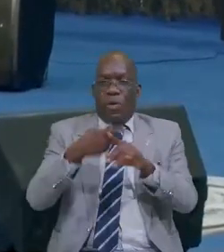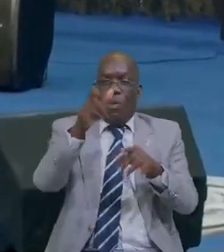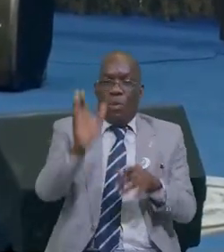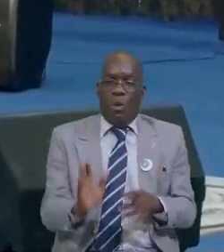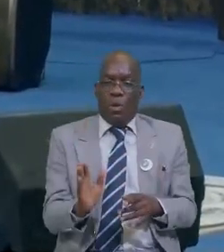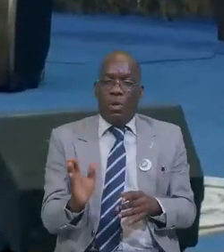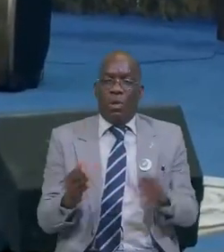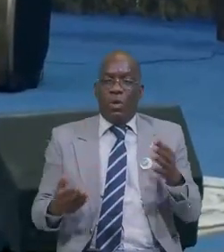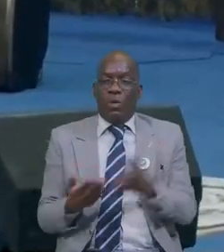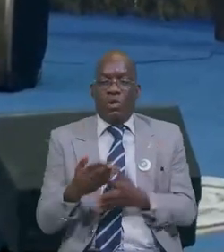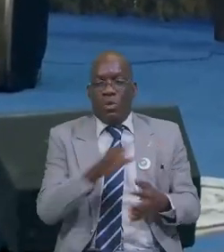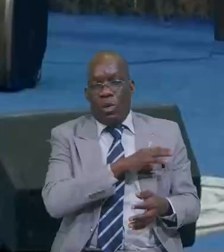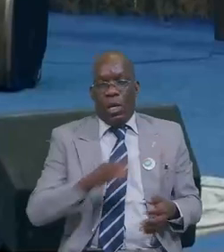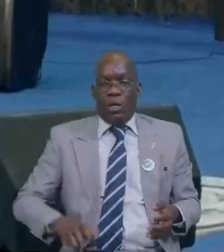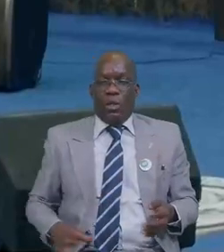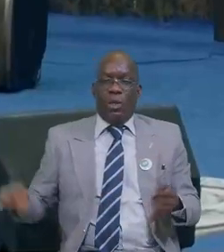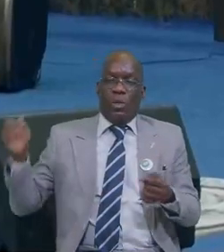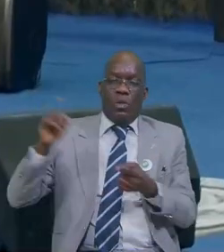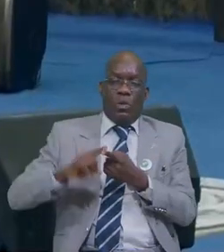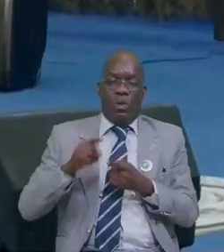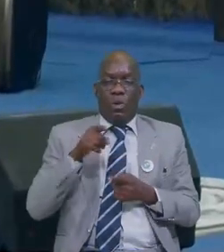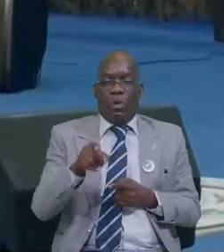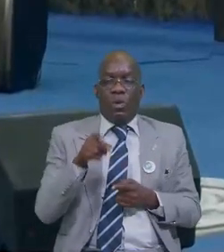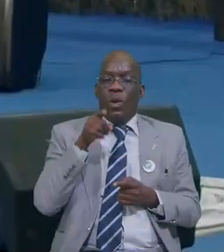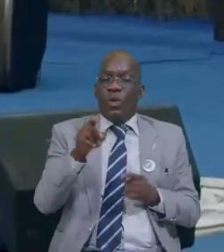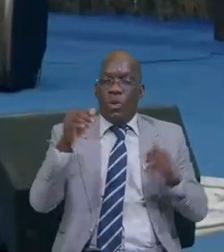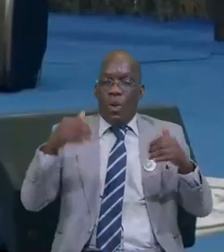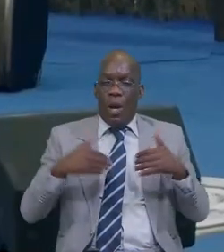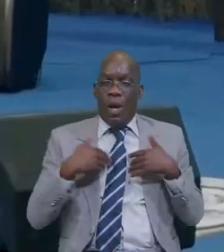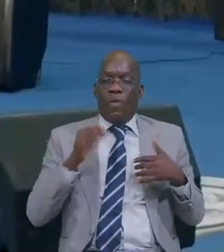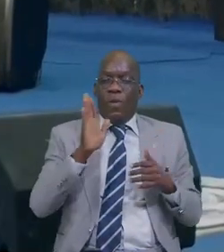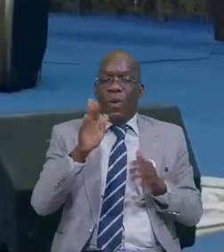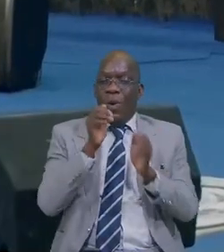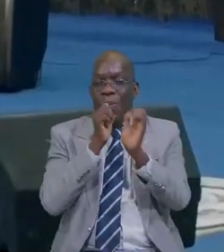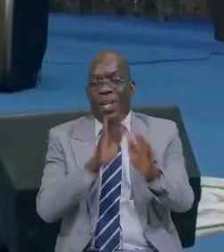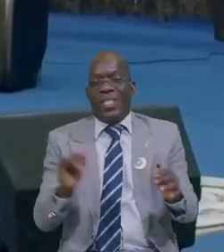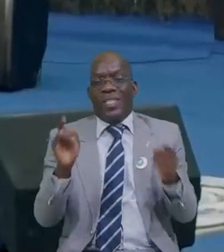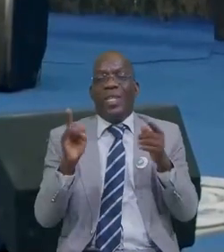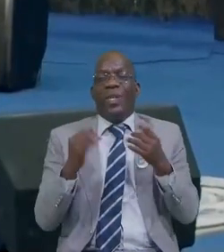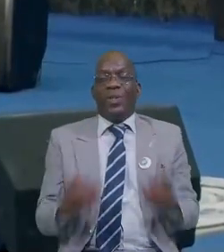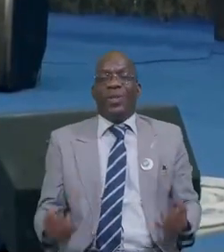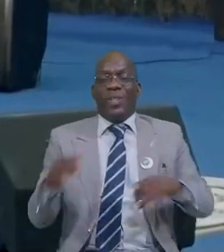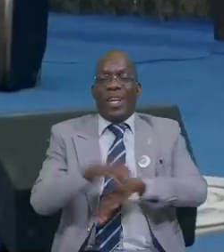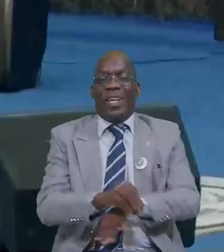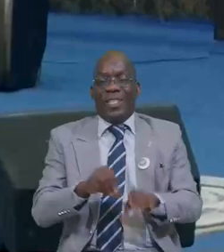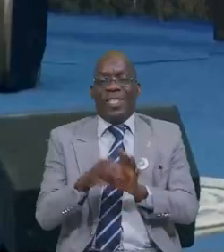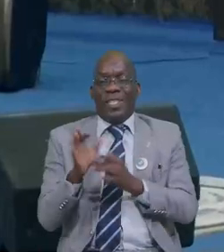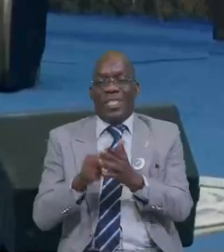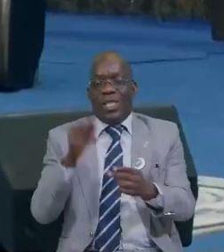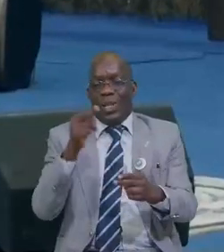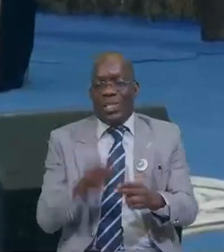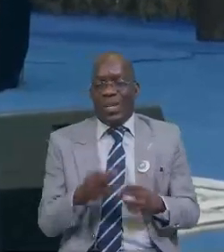de Dieu à travers Christ pour t'atteindre, et tu as tes bénédictions ce soir au nom